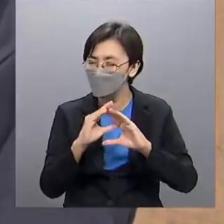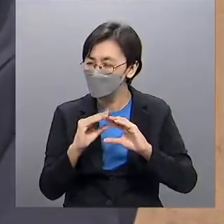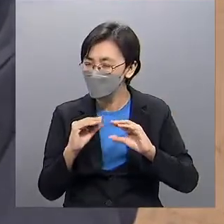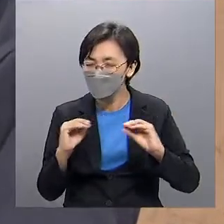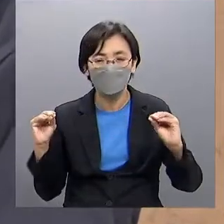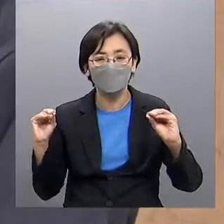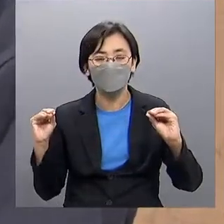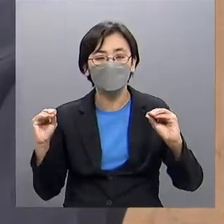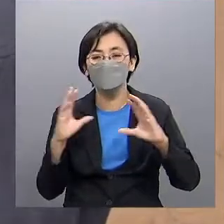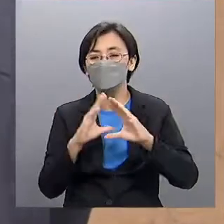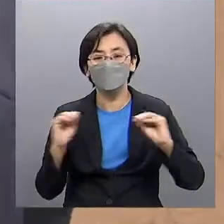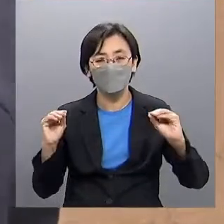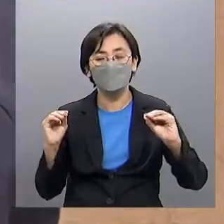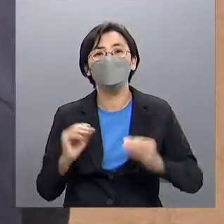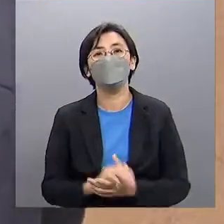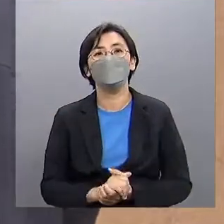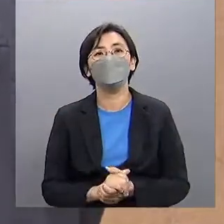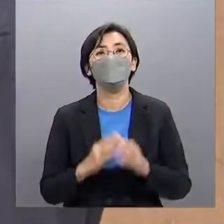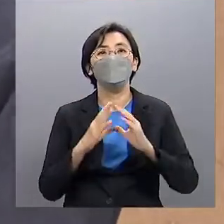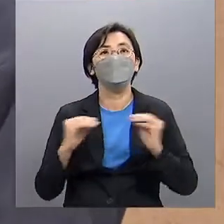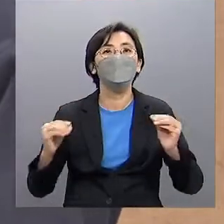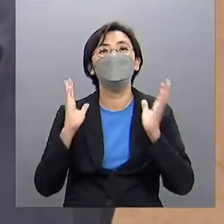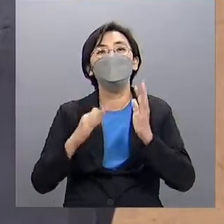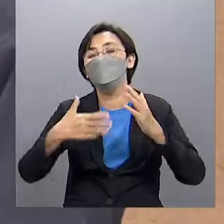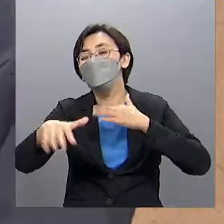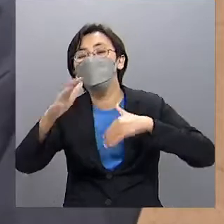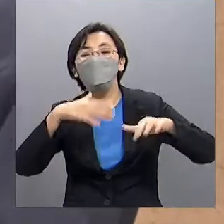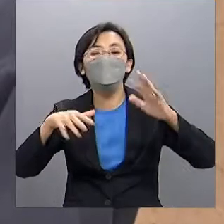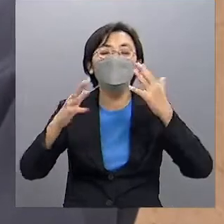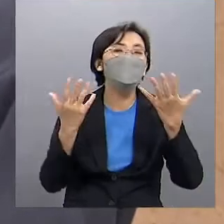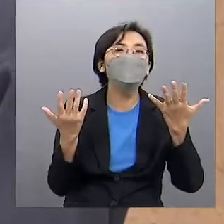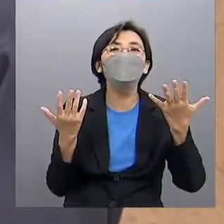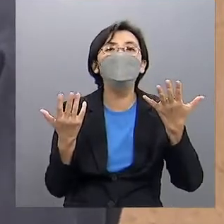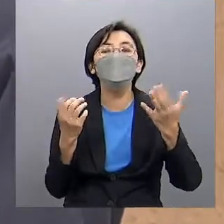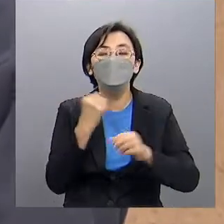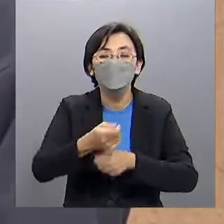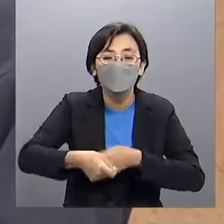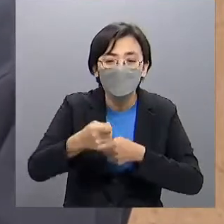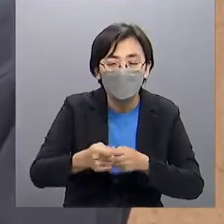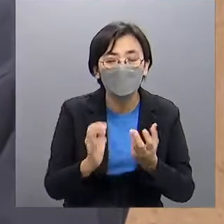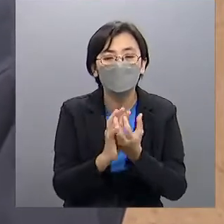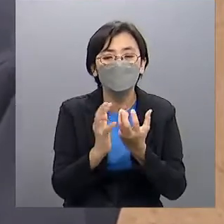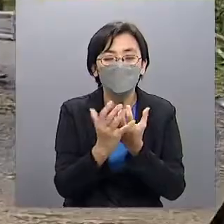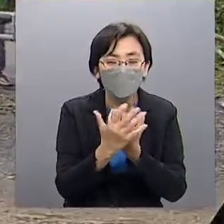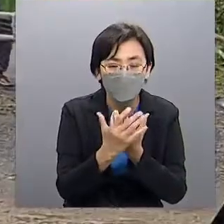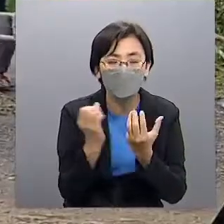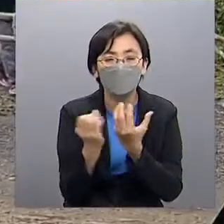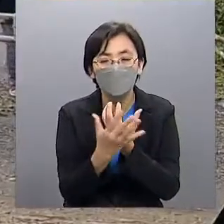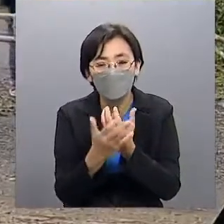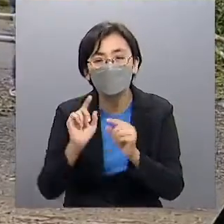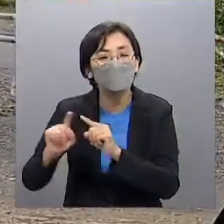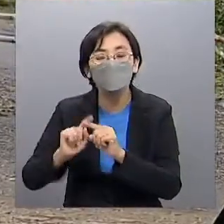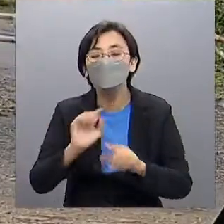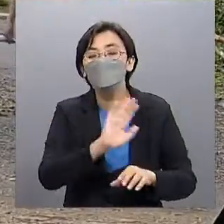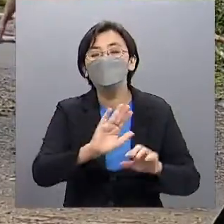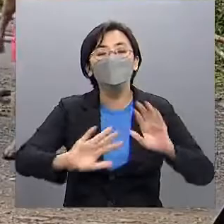ไปเลยมันก็ต่างคนต่างก็แยกย้ายไปพ่อปลูกทำสวนปลูกผักก็แยกย้ายกันไปหมด